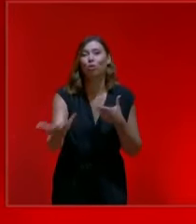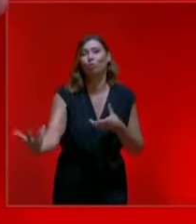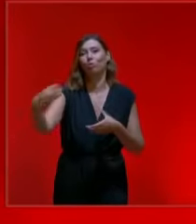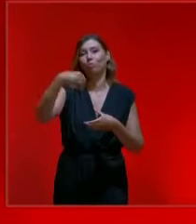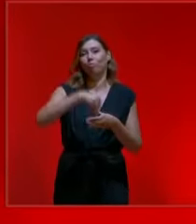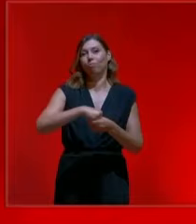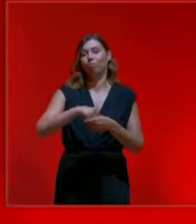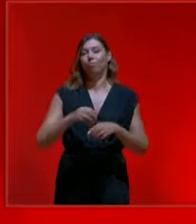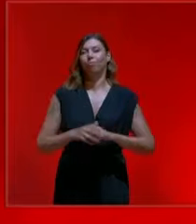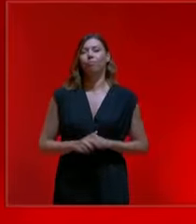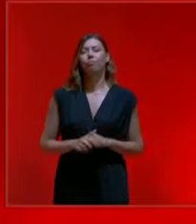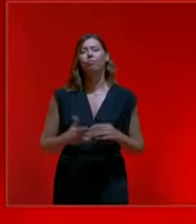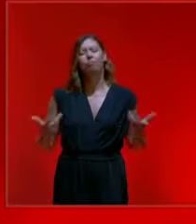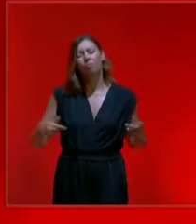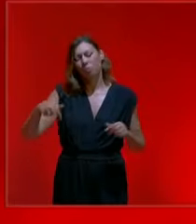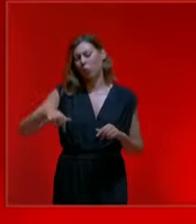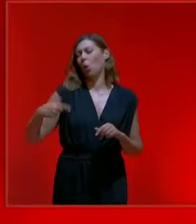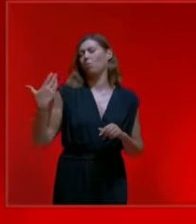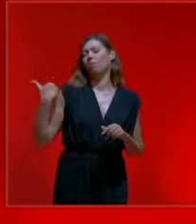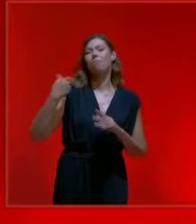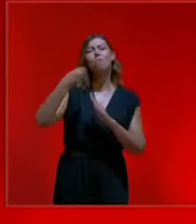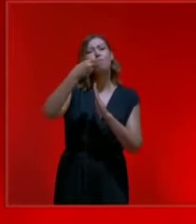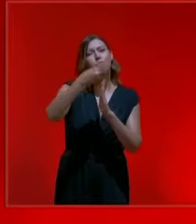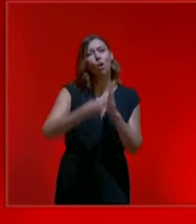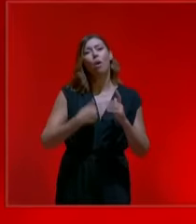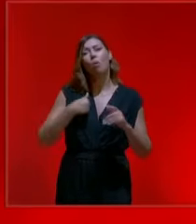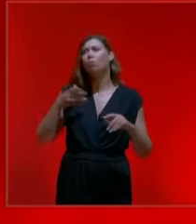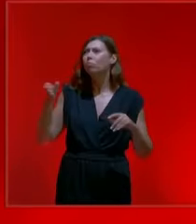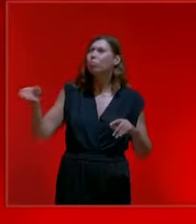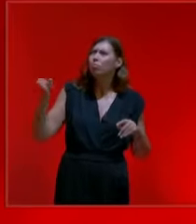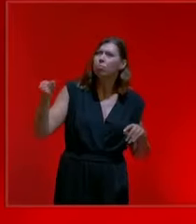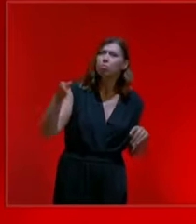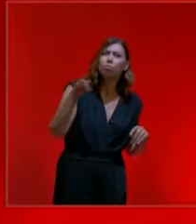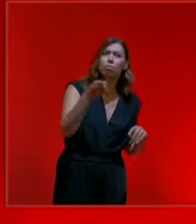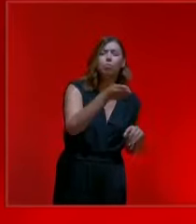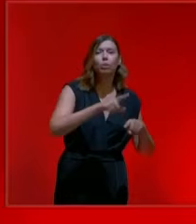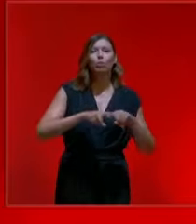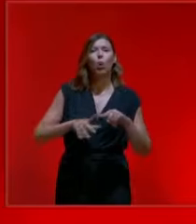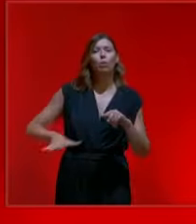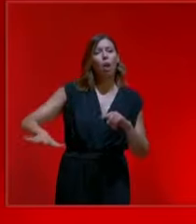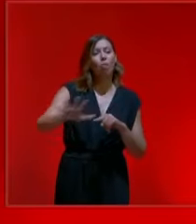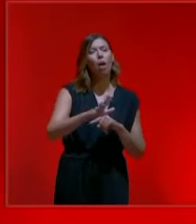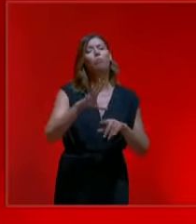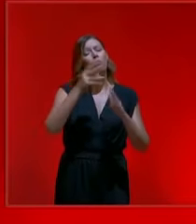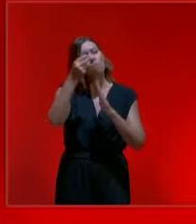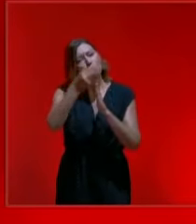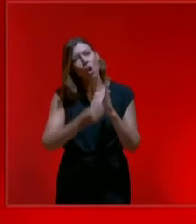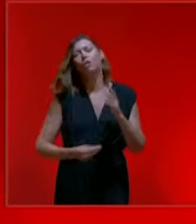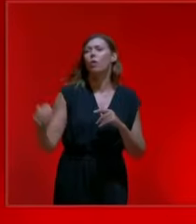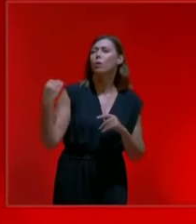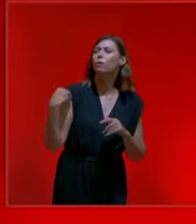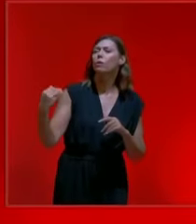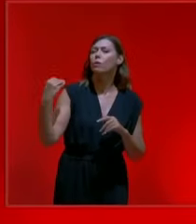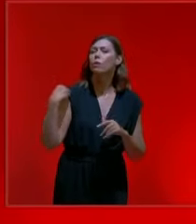Άκουσα πάρα πολλές φορές τώρα τις τελευταίες μέρες των περιοδιών τι γίνεται και τι θα γίνει με τις τάσεις. Και